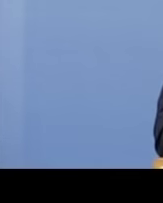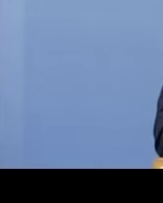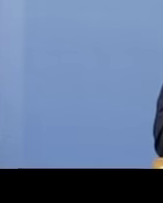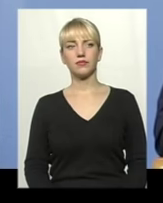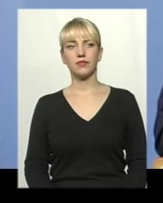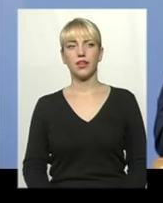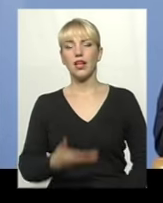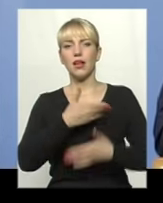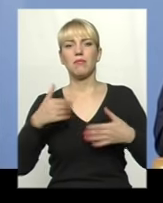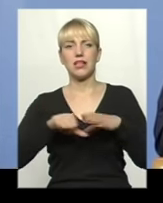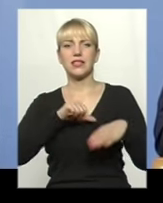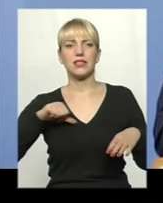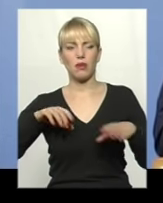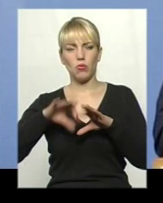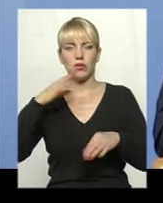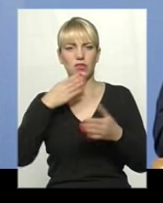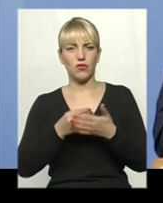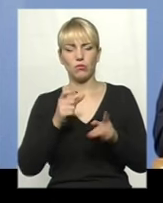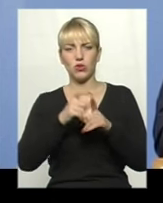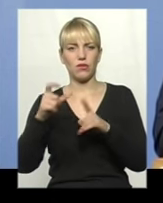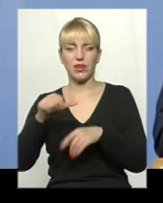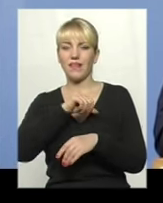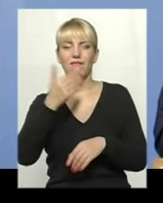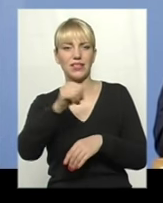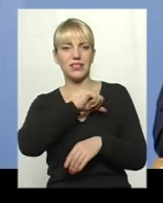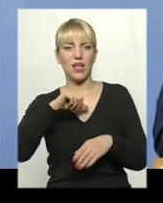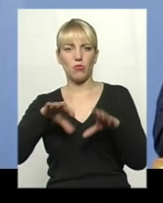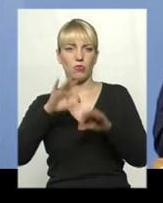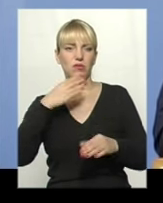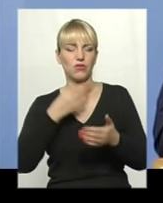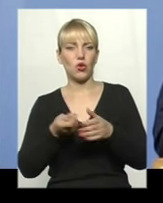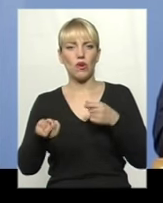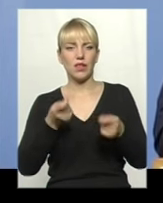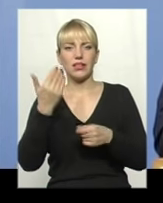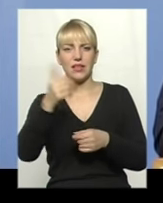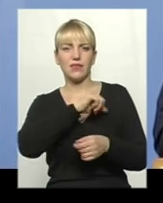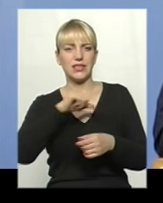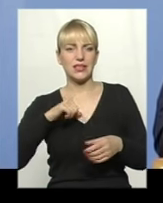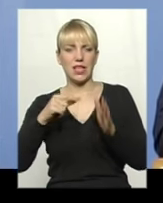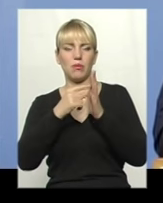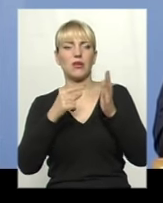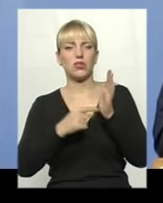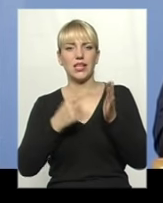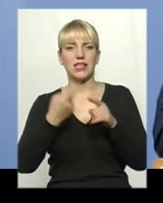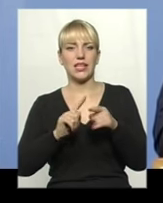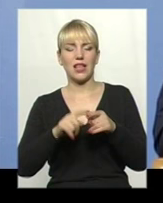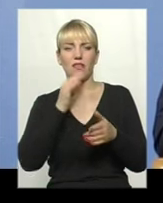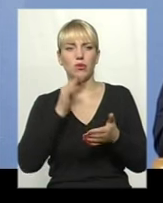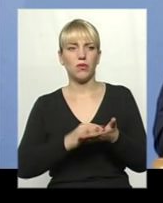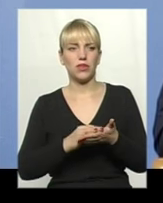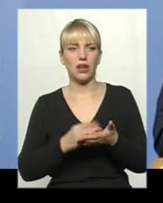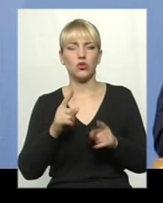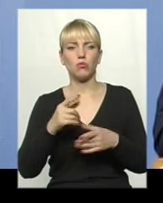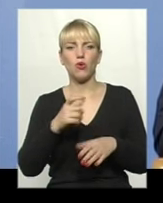Ви ж самі обираєте свою міську раду. Ви самі обираєте свою владу. І ви самі розділяєте за неї відповідальність. Тому